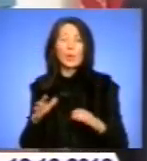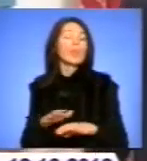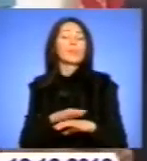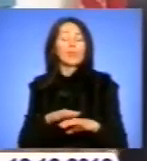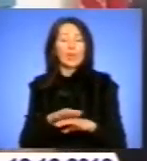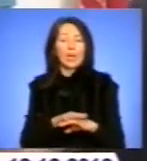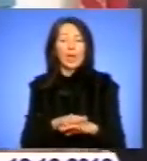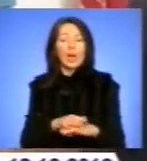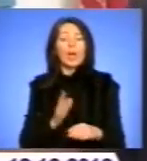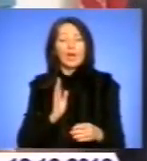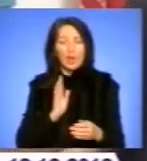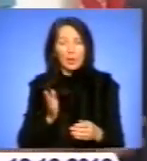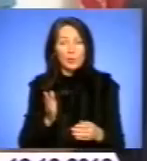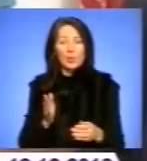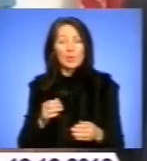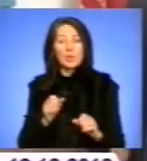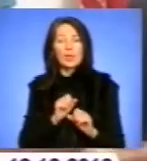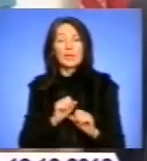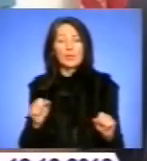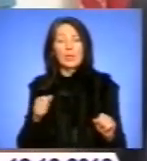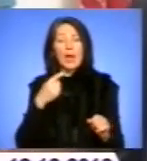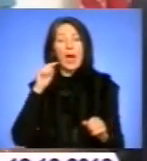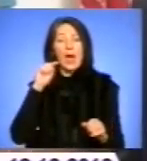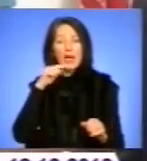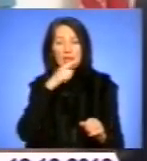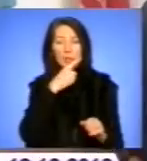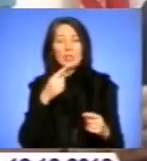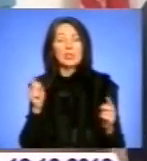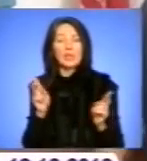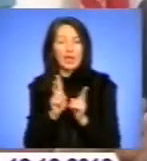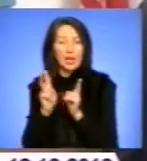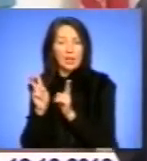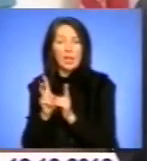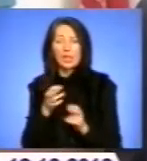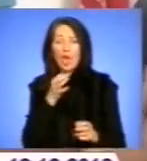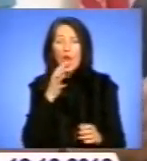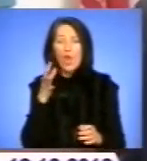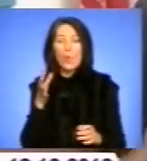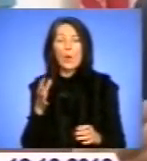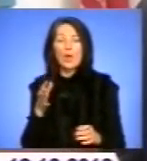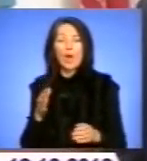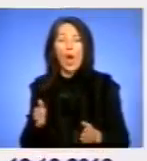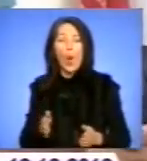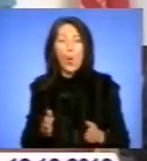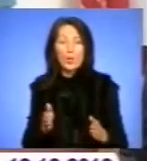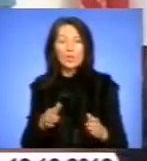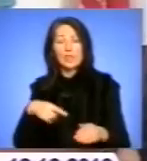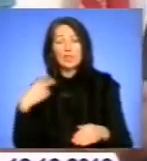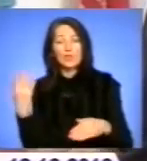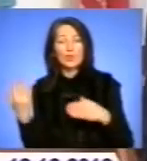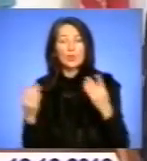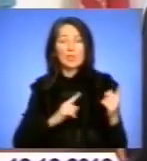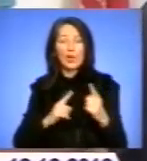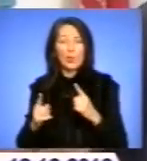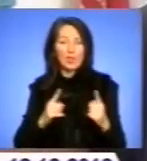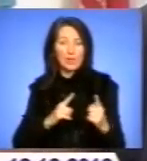и идут смело и экономические контакты, любая улица с двухсторонним движением. Конечно, это